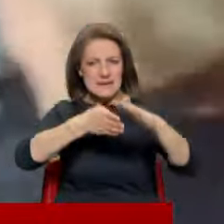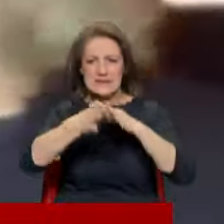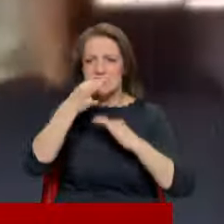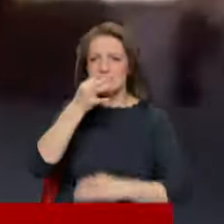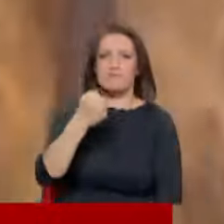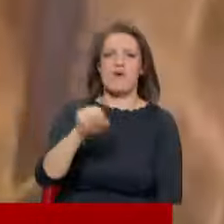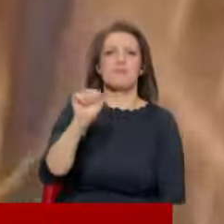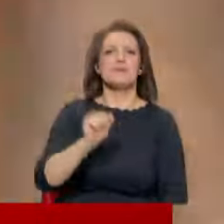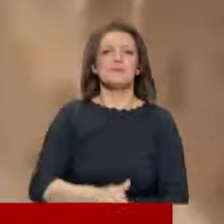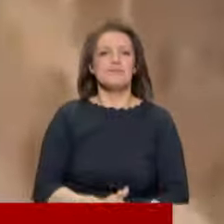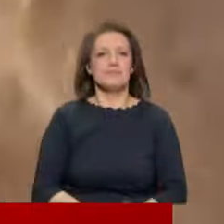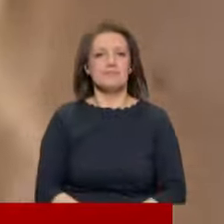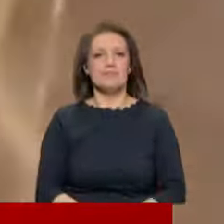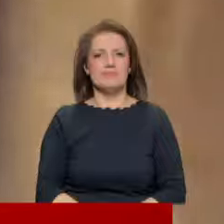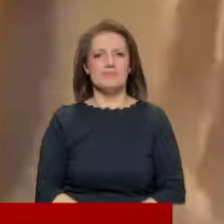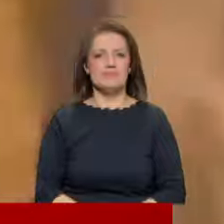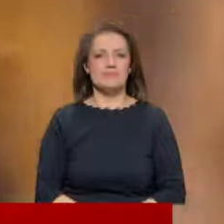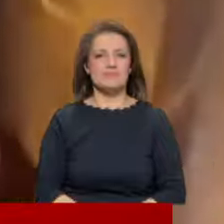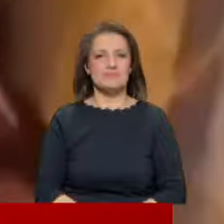izin vermedi.